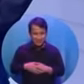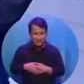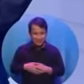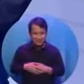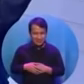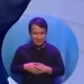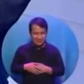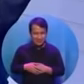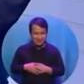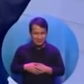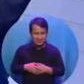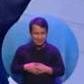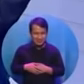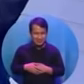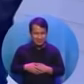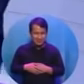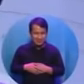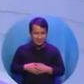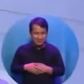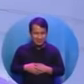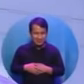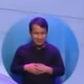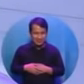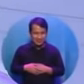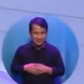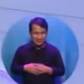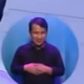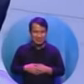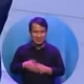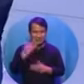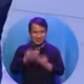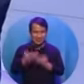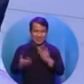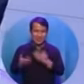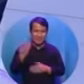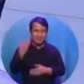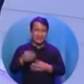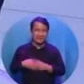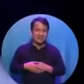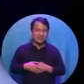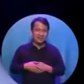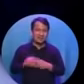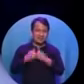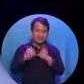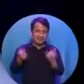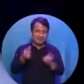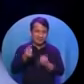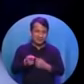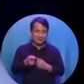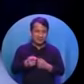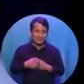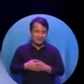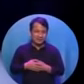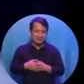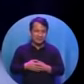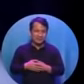Sir Marlon! Hello, ma'am. Good morning. Good morning po. Kamusta ka? Hello. Kamusta po